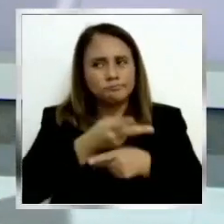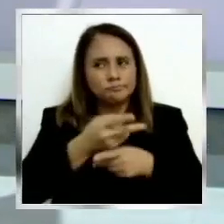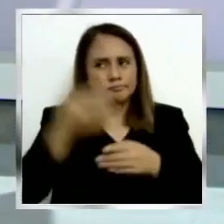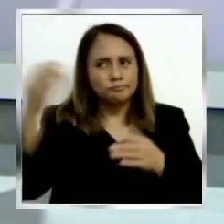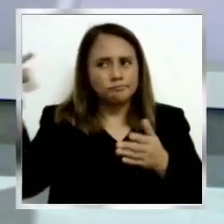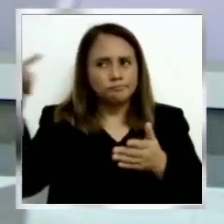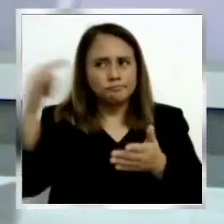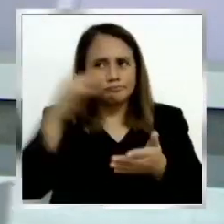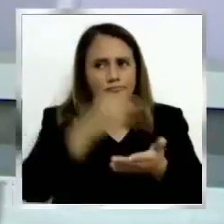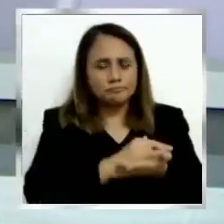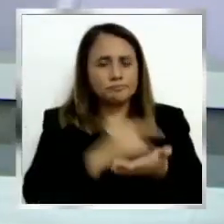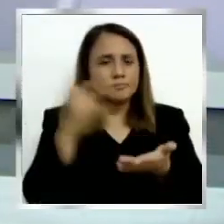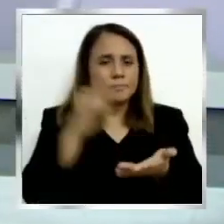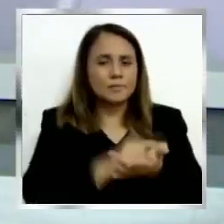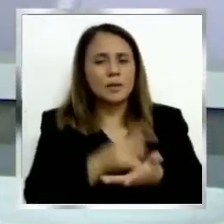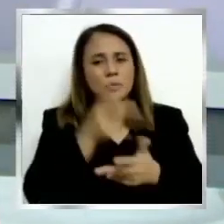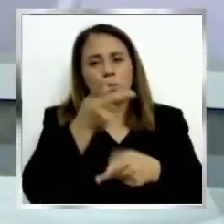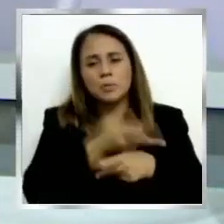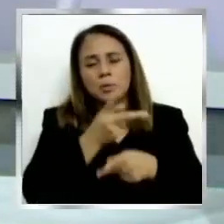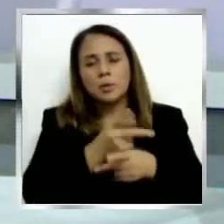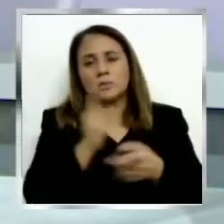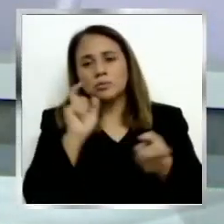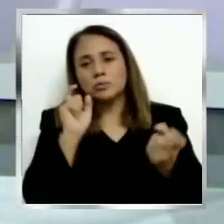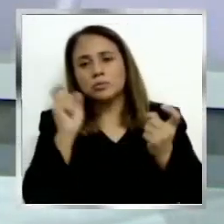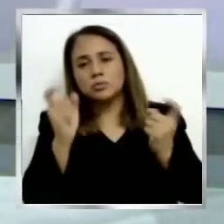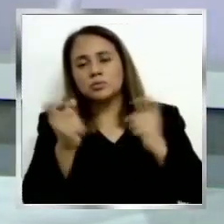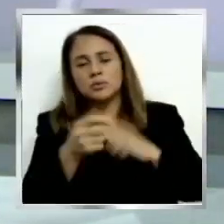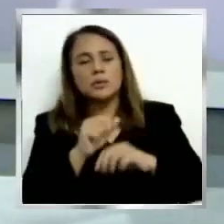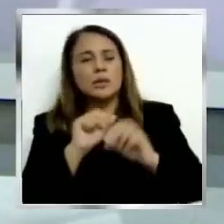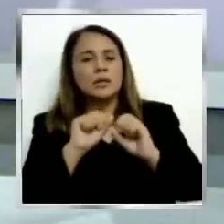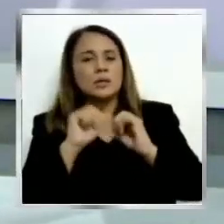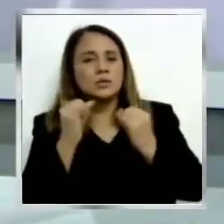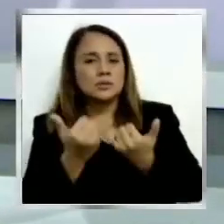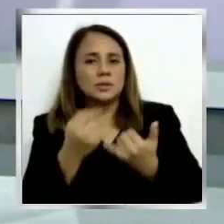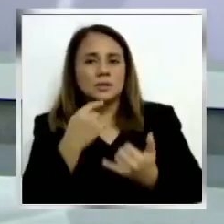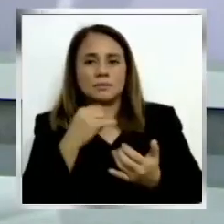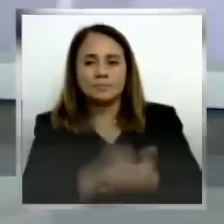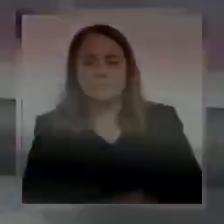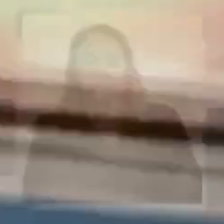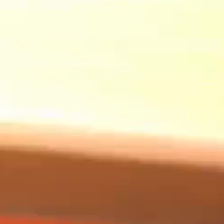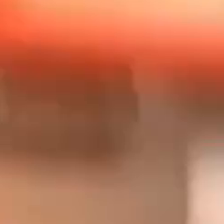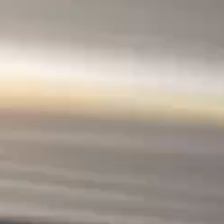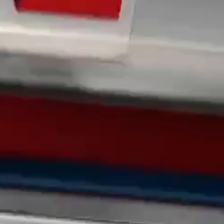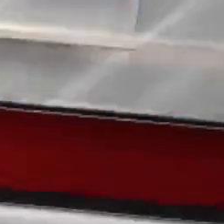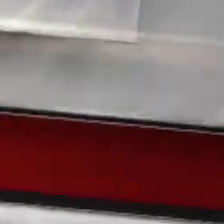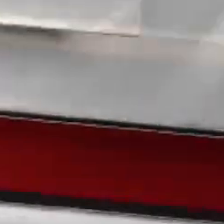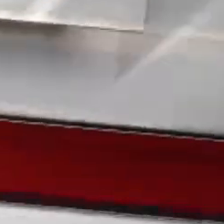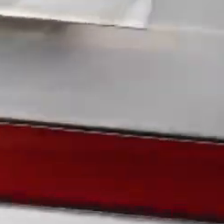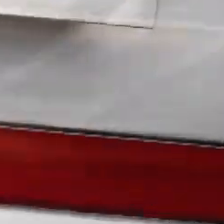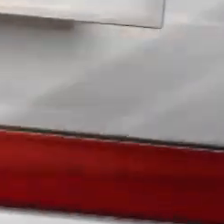ang modernization ng ahensya. Yan ang eksklusibong tinutukan ni Salima Refran.